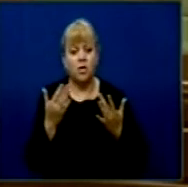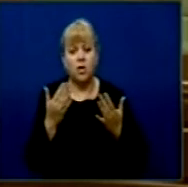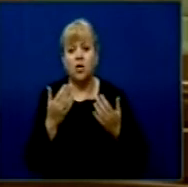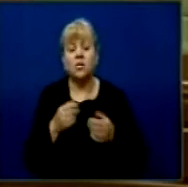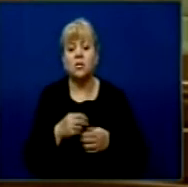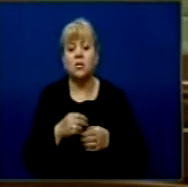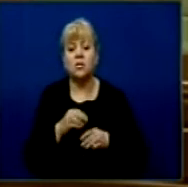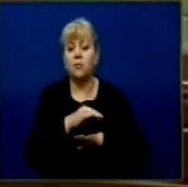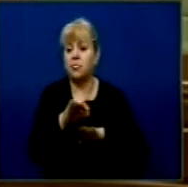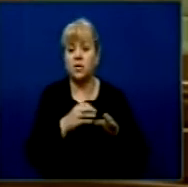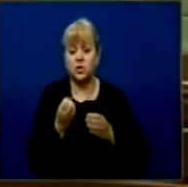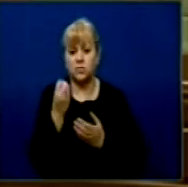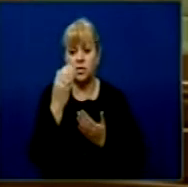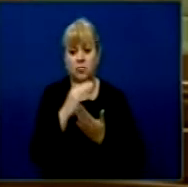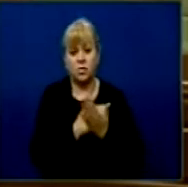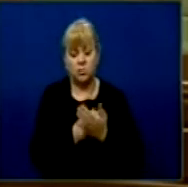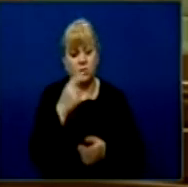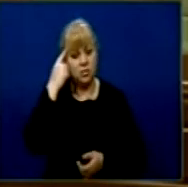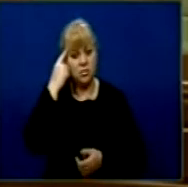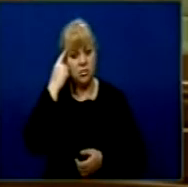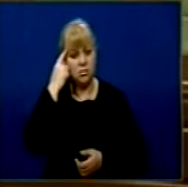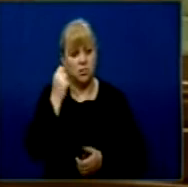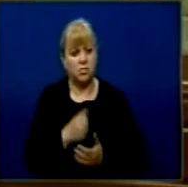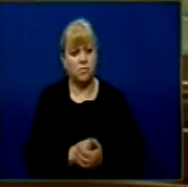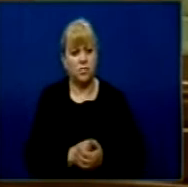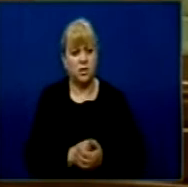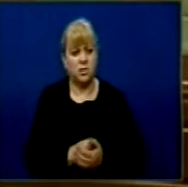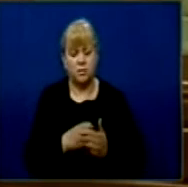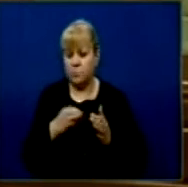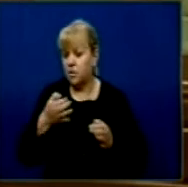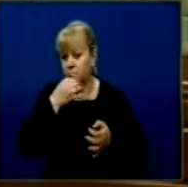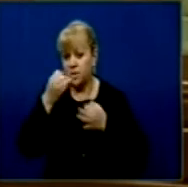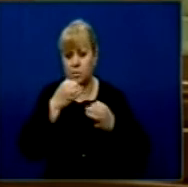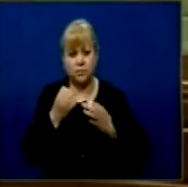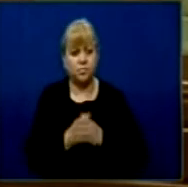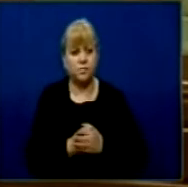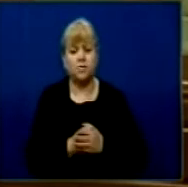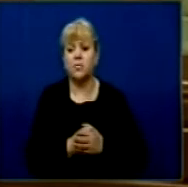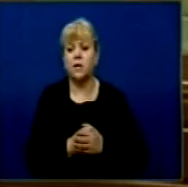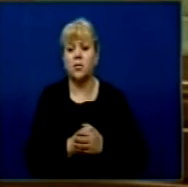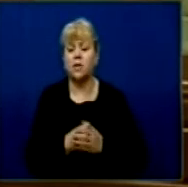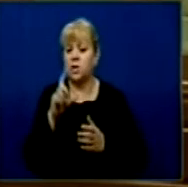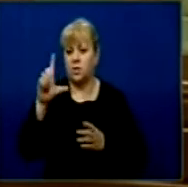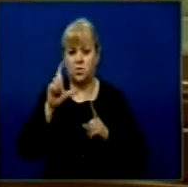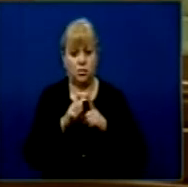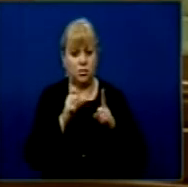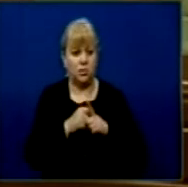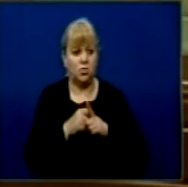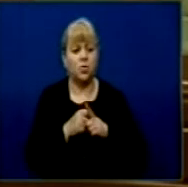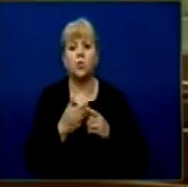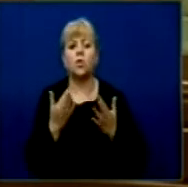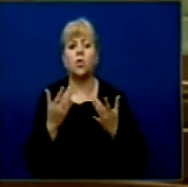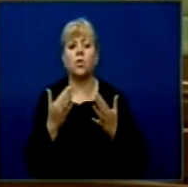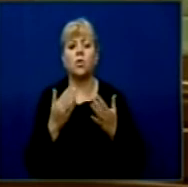demokratike projekt zhvillimor për Prishtinën? Edhe unë në këtë absurd po i vazhdoj edhe disa pyetje. Pra mund të na tregoni gjë demokratike, cili është